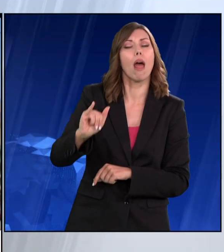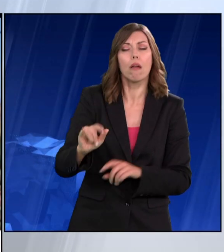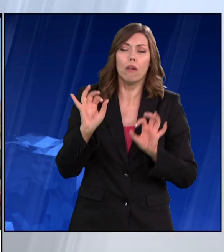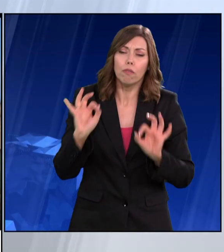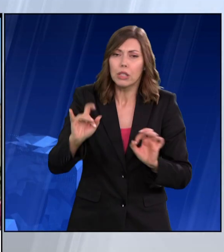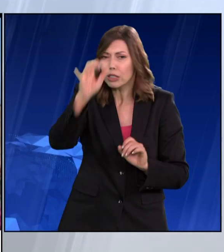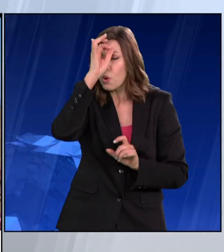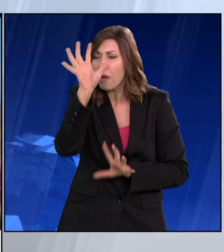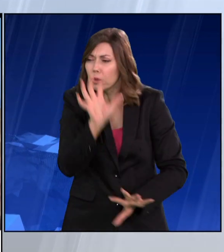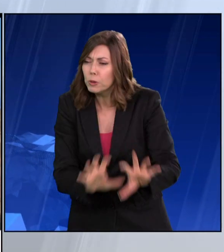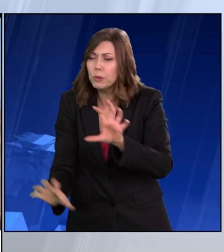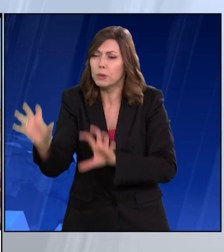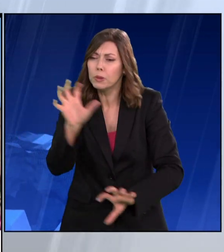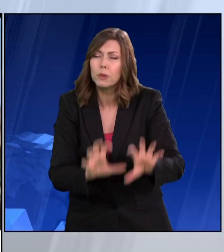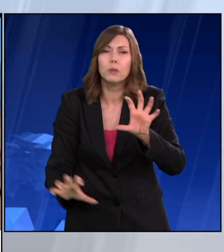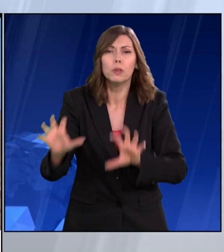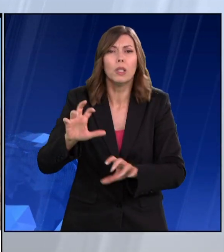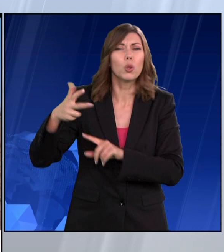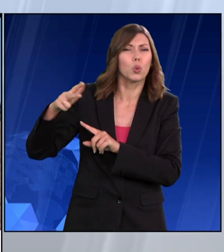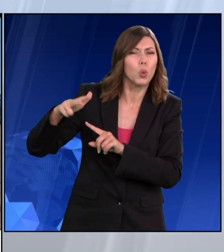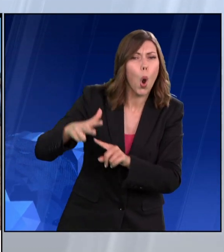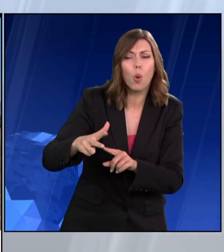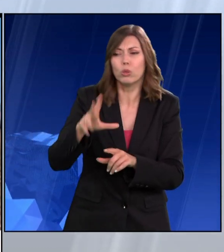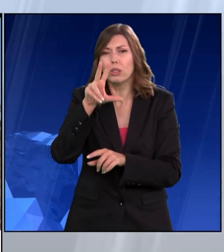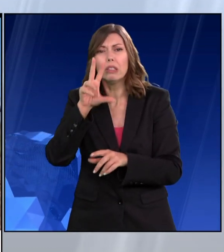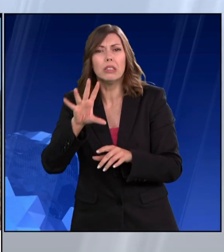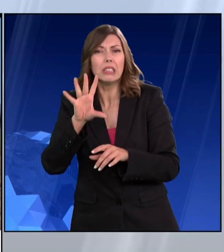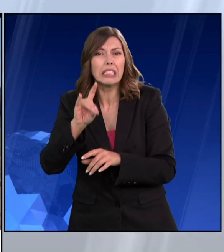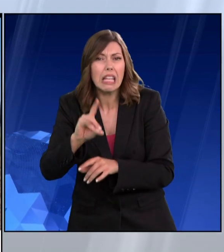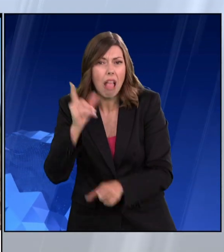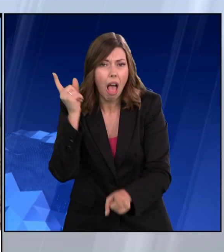ειδικά εκπαιδευμένα σκυλιά, όμως δεν έχουν αποφέρει κάποιο νέο στοιχείο.